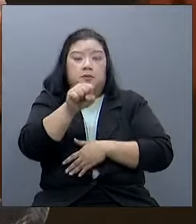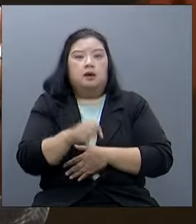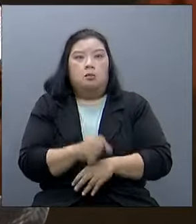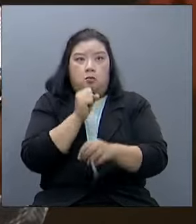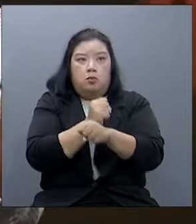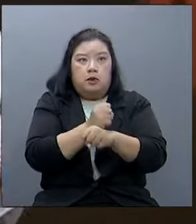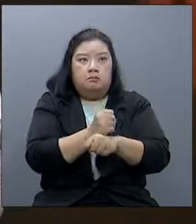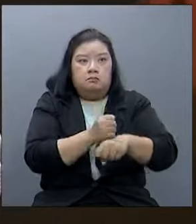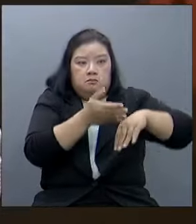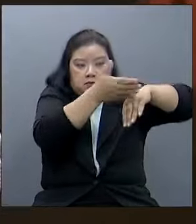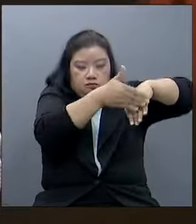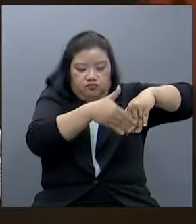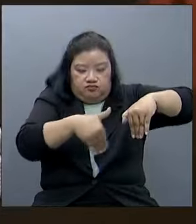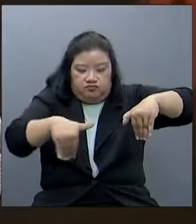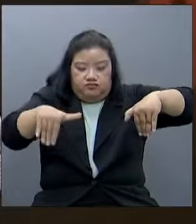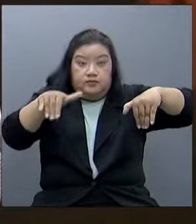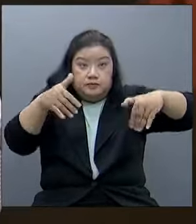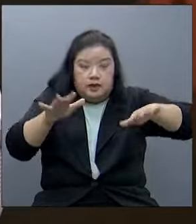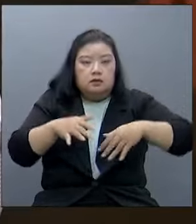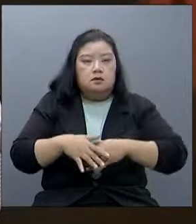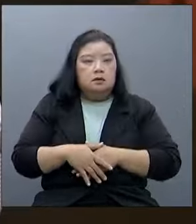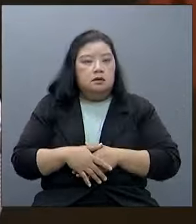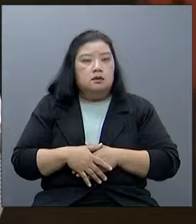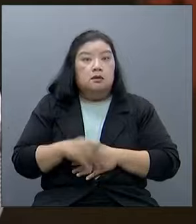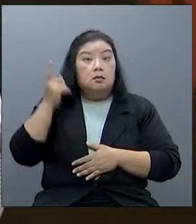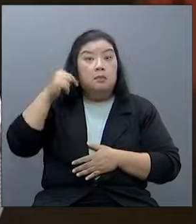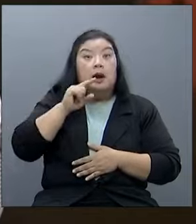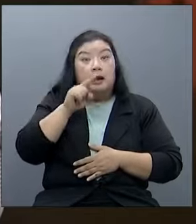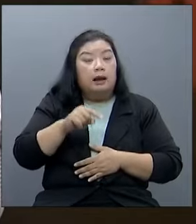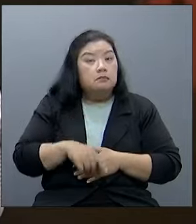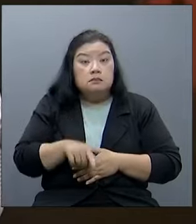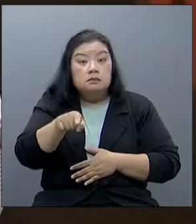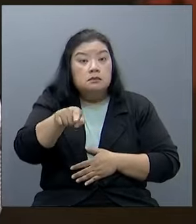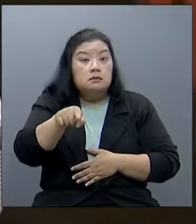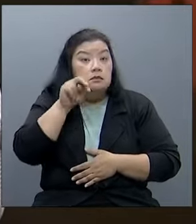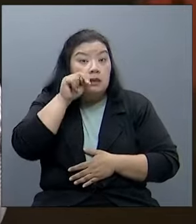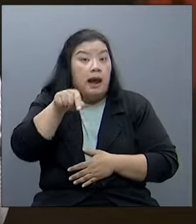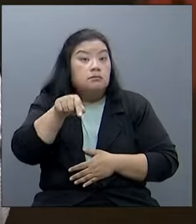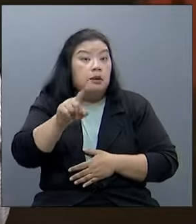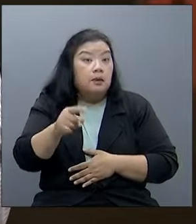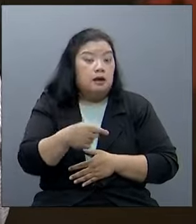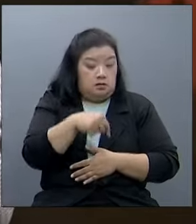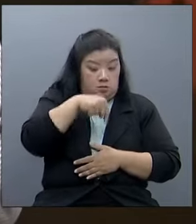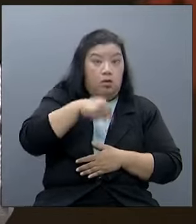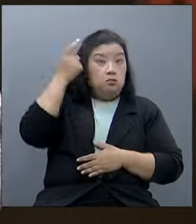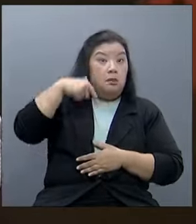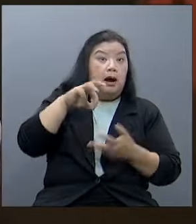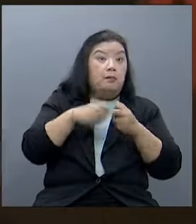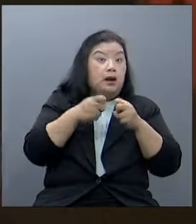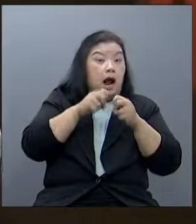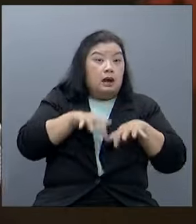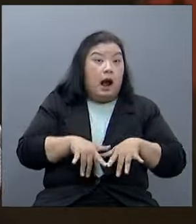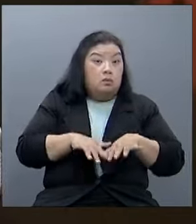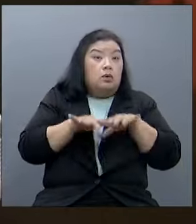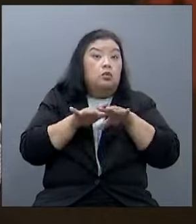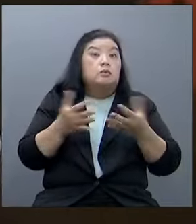ถามว่ากุสรางแล้ทว ฮผมจะเป็ยolasจะไปดันน้ำใหขั้งหัีิถก็กักัดเขา